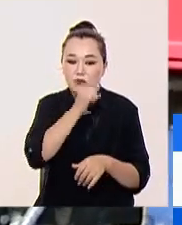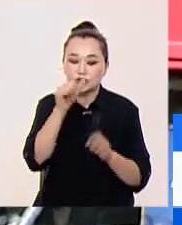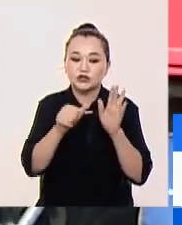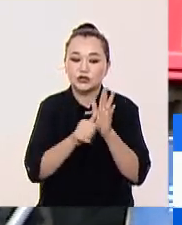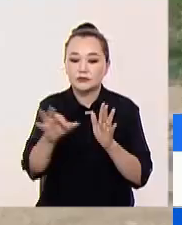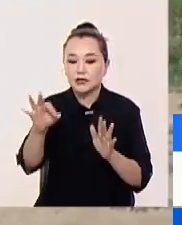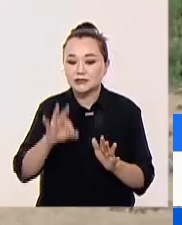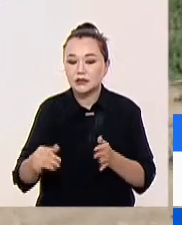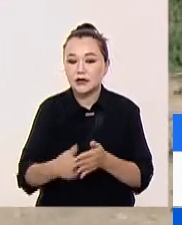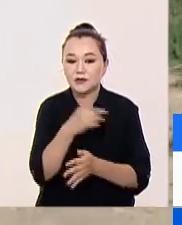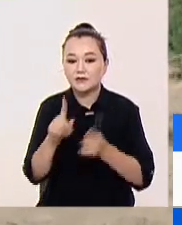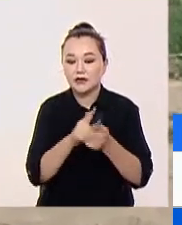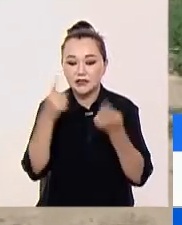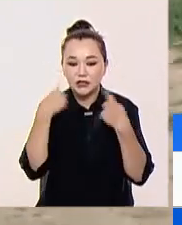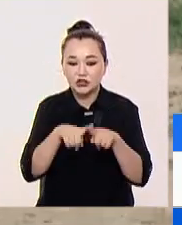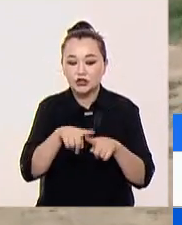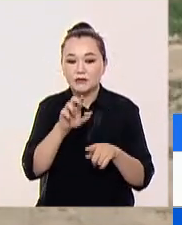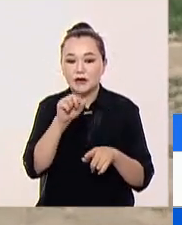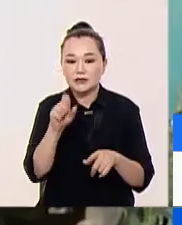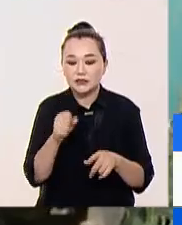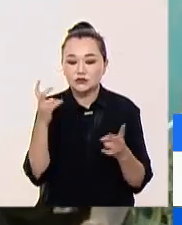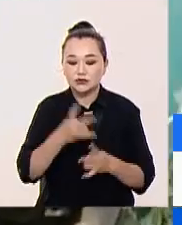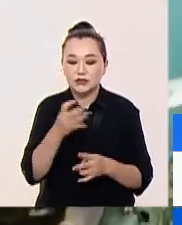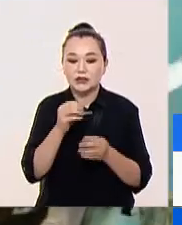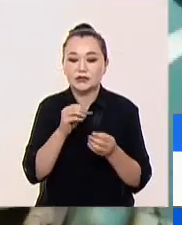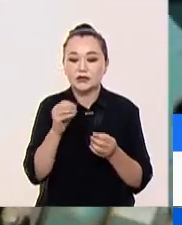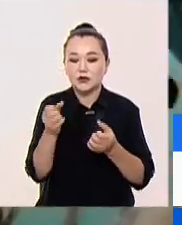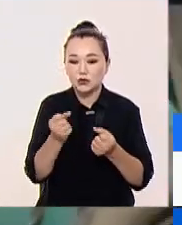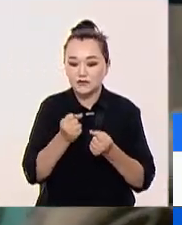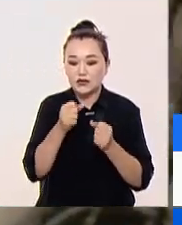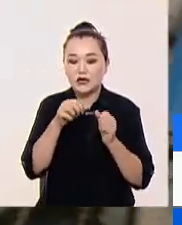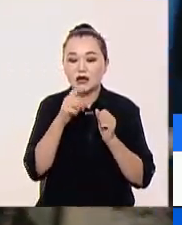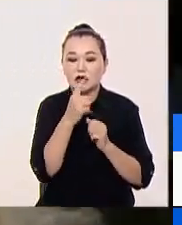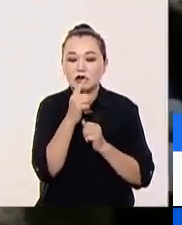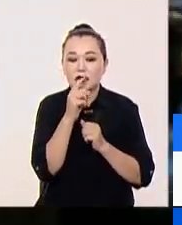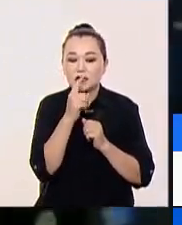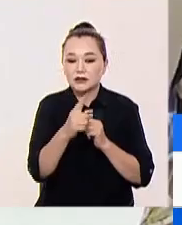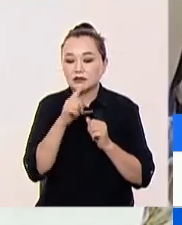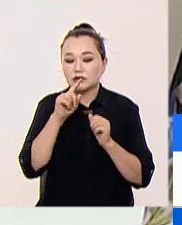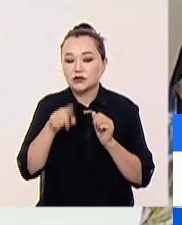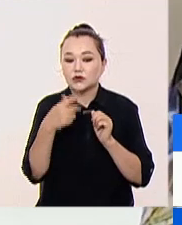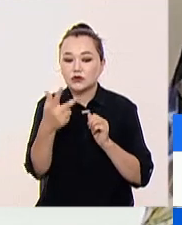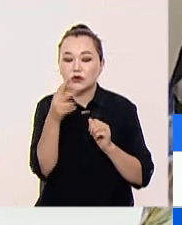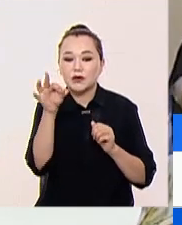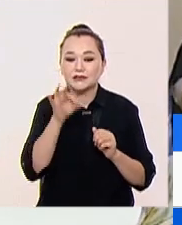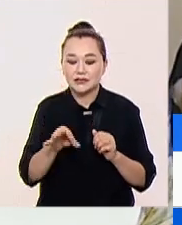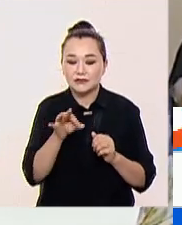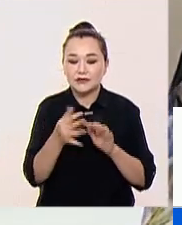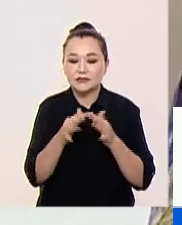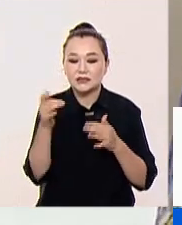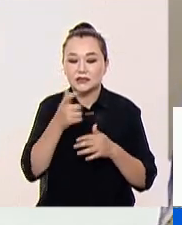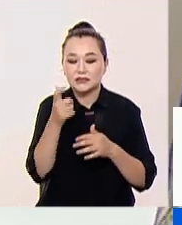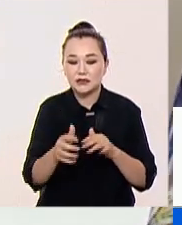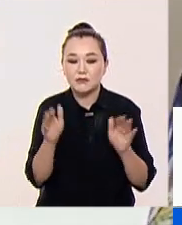обновление материально-технической базы это что не держится на уровне 1,4 процента сельское хозяйство остается